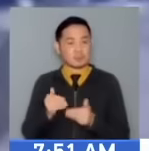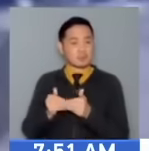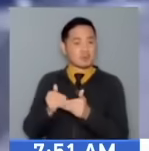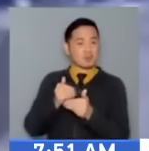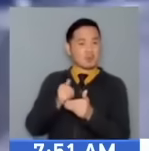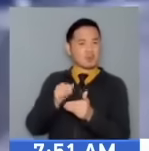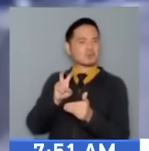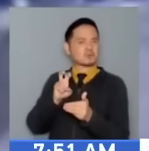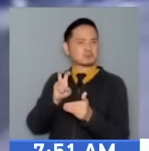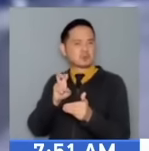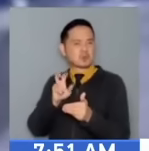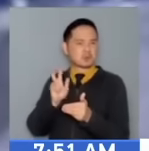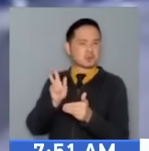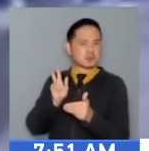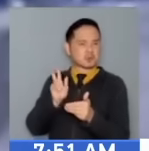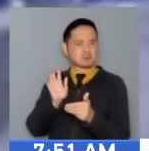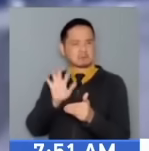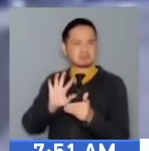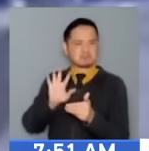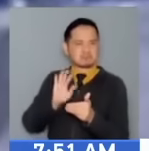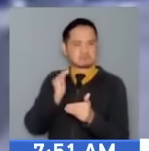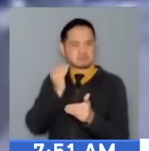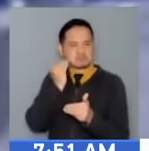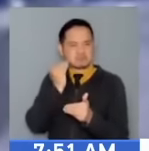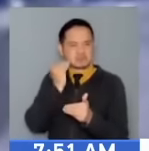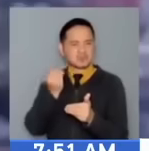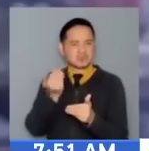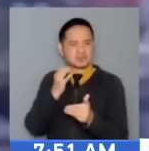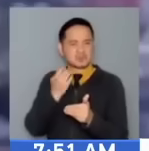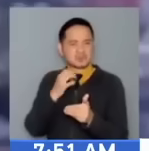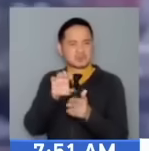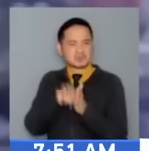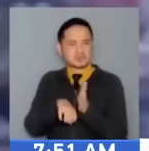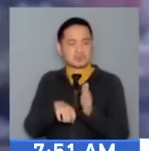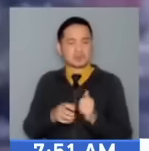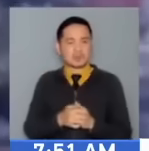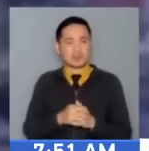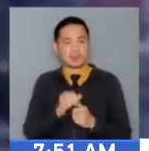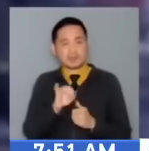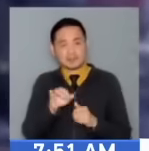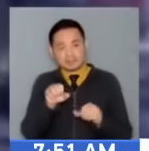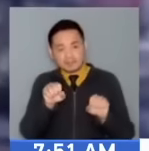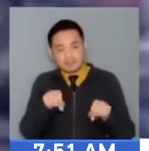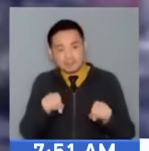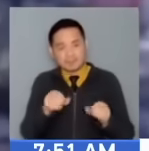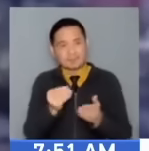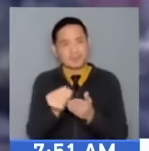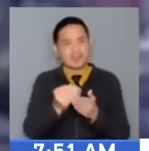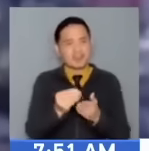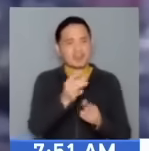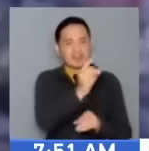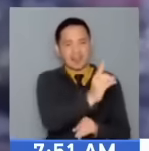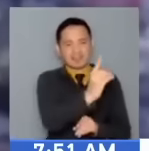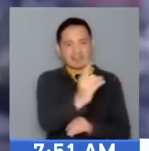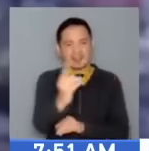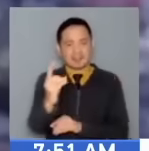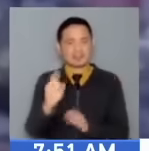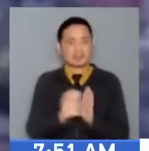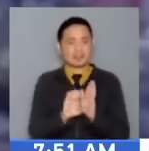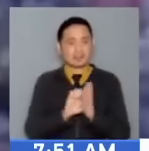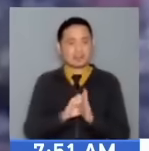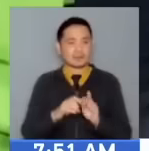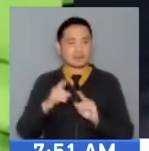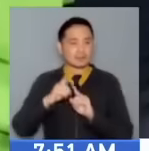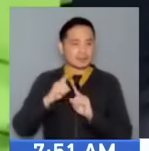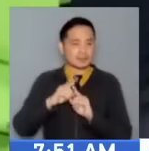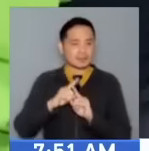lang. Kung ayaw naman ng set, may paisi-isang pwedeng bilhin. Gaya ng polo na 250 to 280 pesos ang presyo, depende